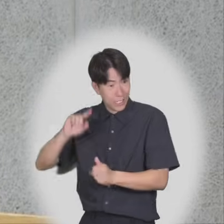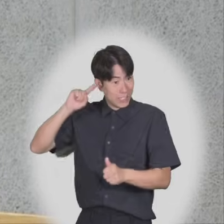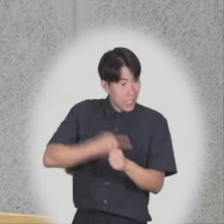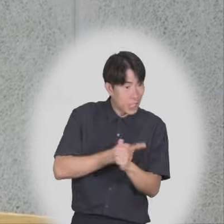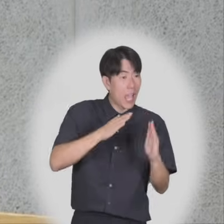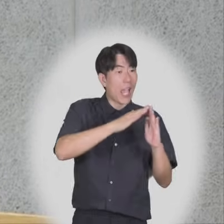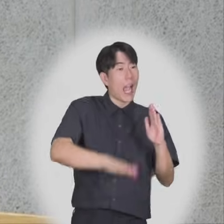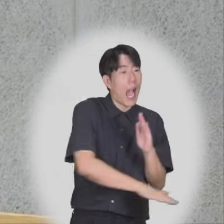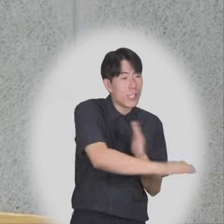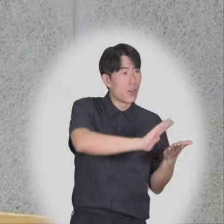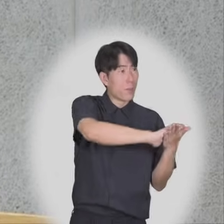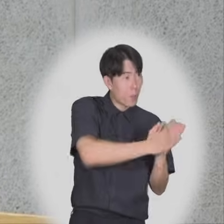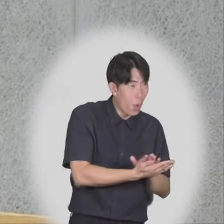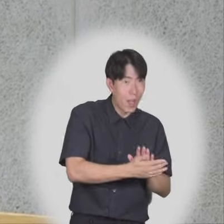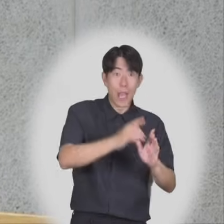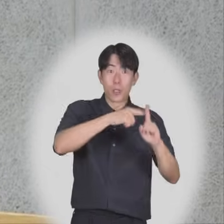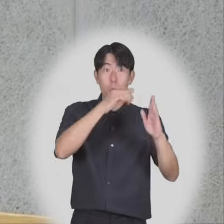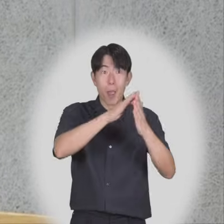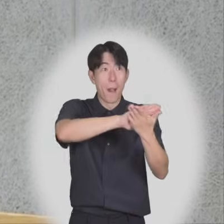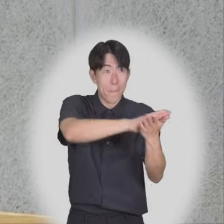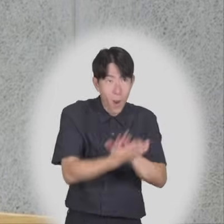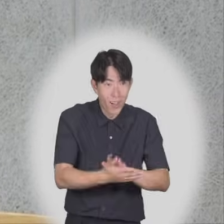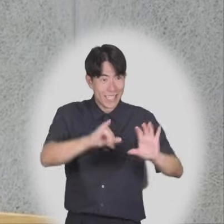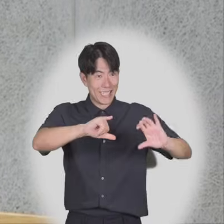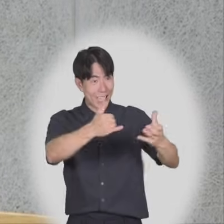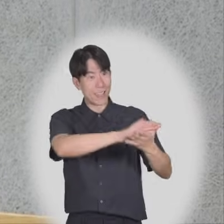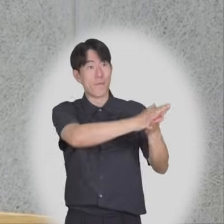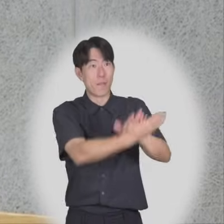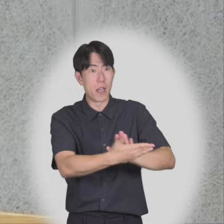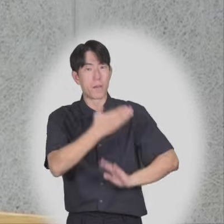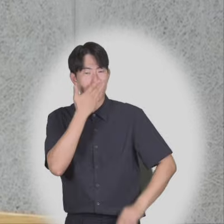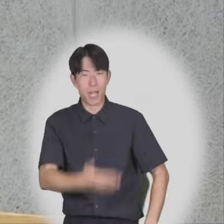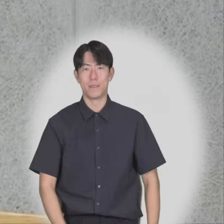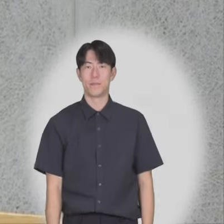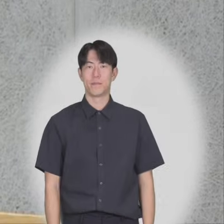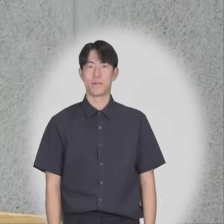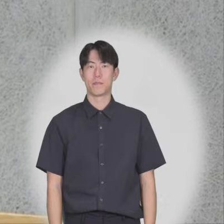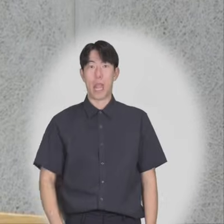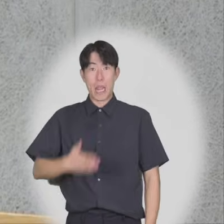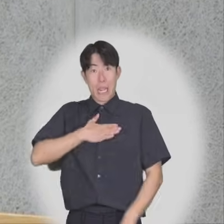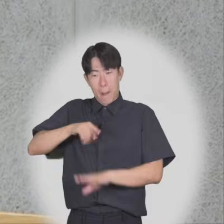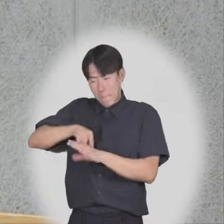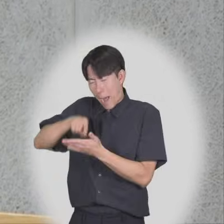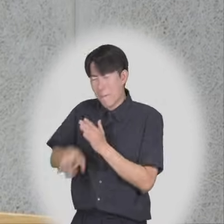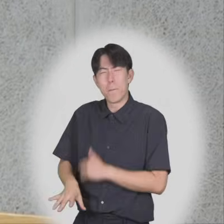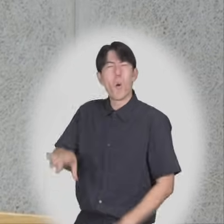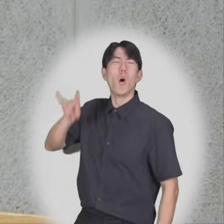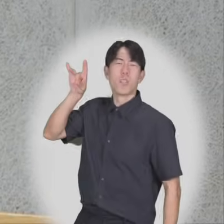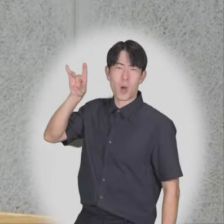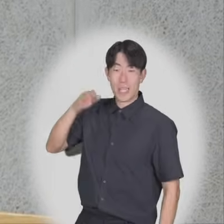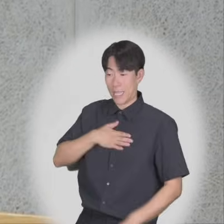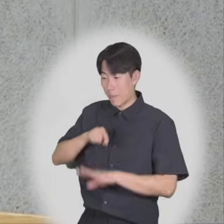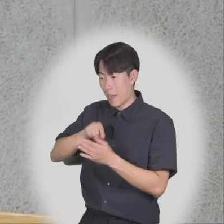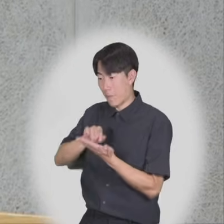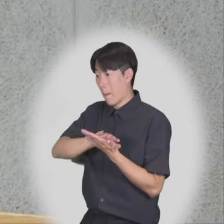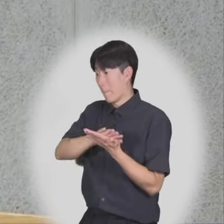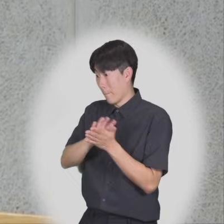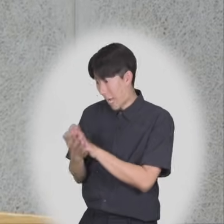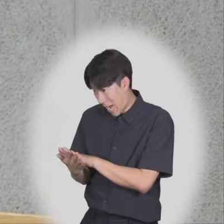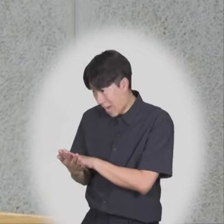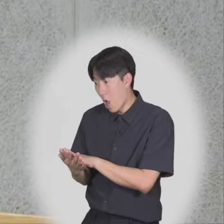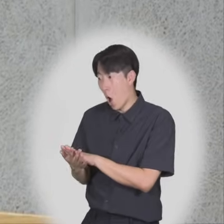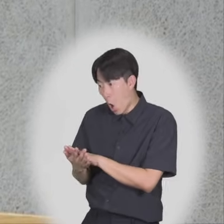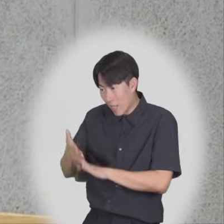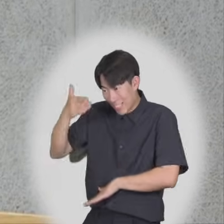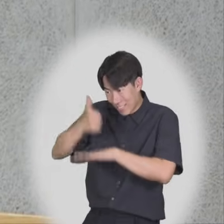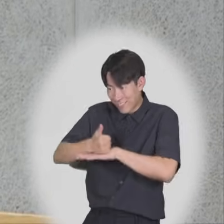변하고 세상도 달라지게 되어 있습니다. 그리고 내 마음이 변한 만큼 비로소 나는 천국의